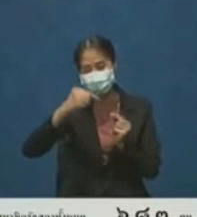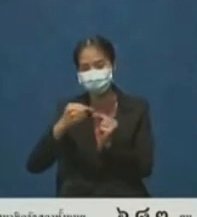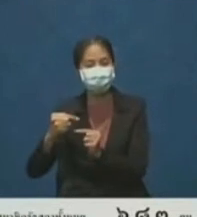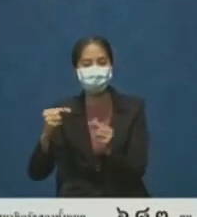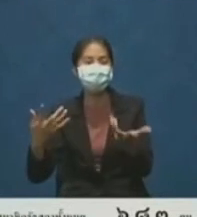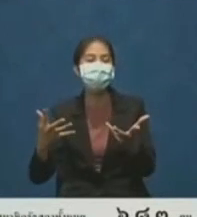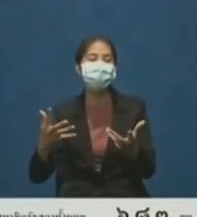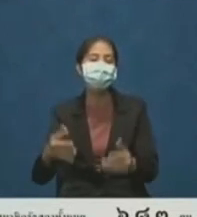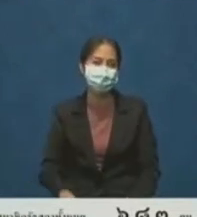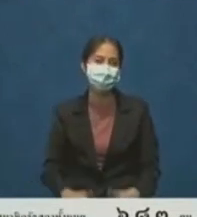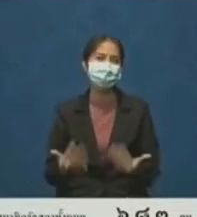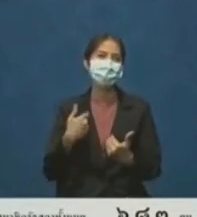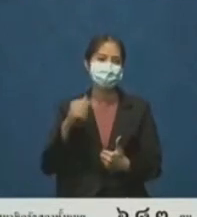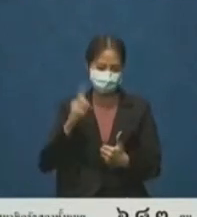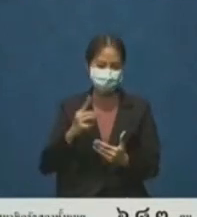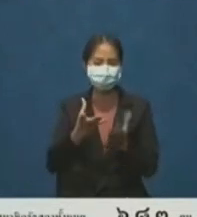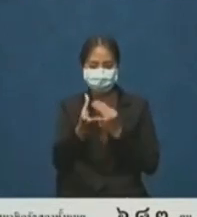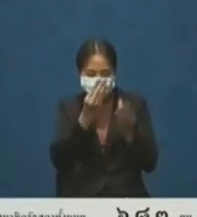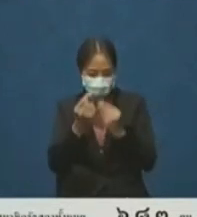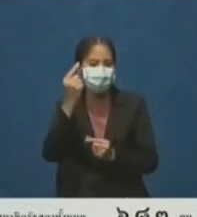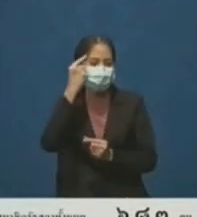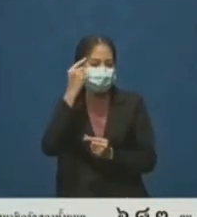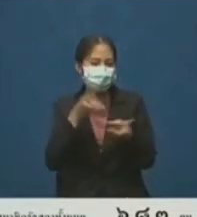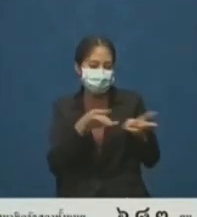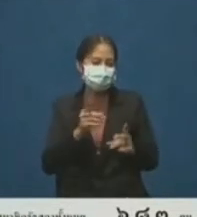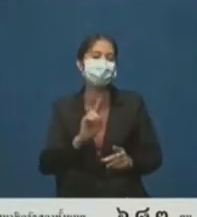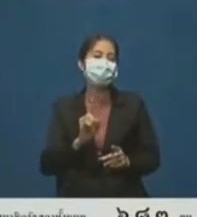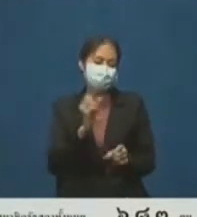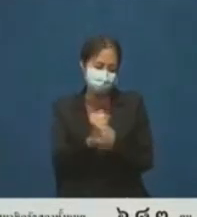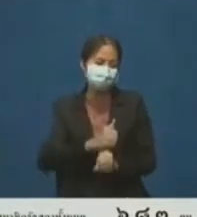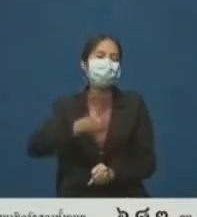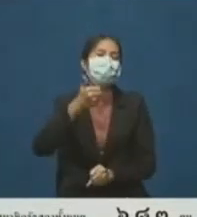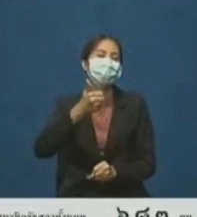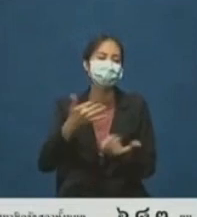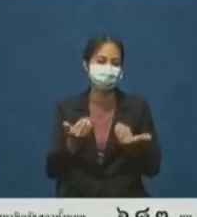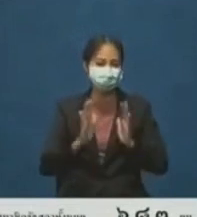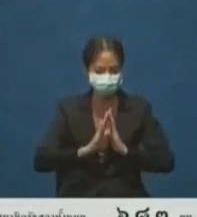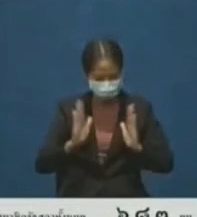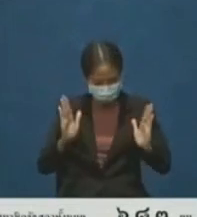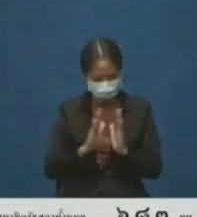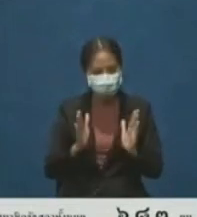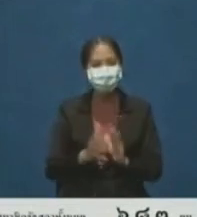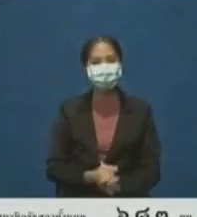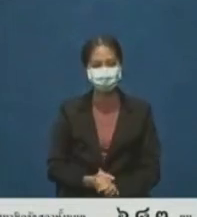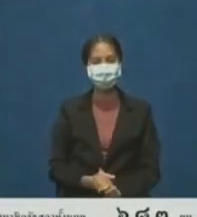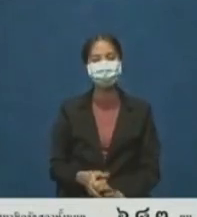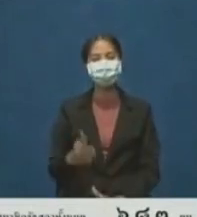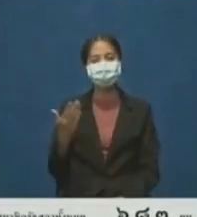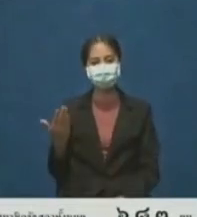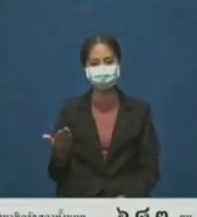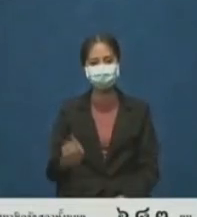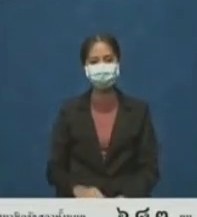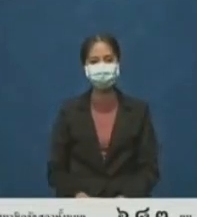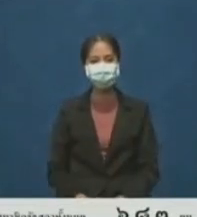ต่อเขาจะได้เข้าใจในวิชาหน้าที่พลเมืองศีลธรรมจะได้ปฏิบัติถูกครับกราบเรียนด้วยความเคารพครับผมครับ ครับขอบคุณ